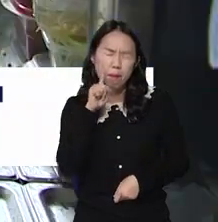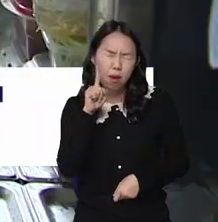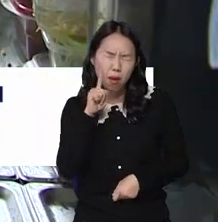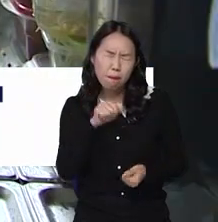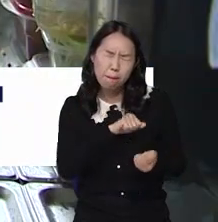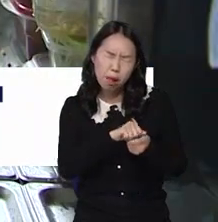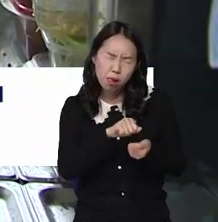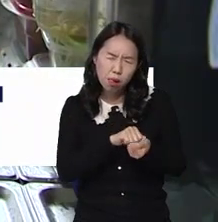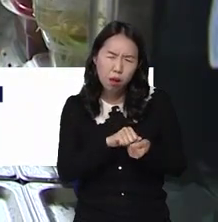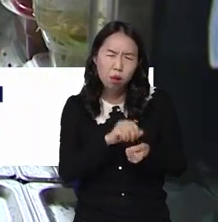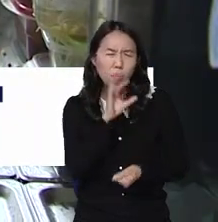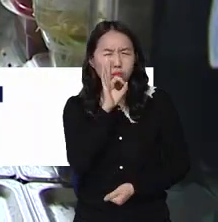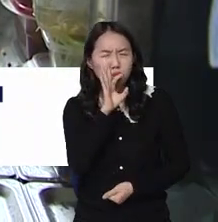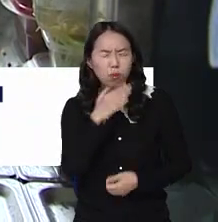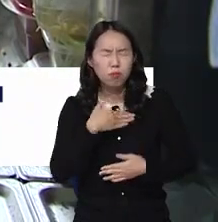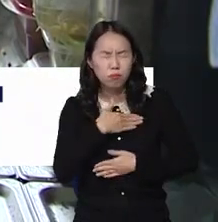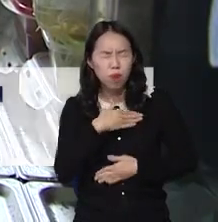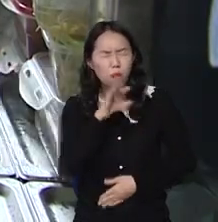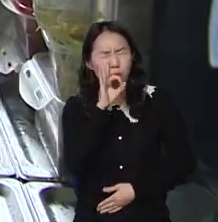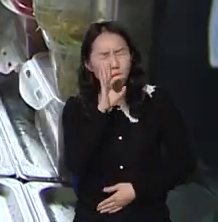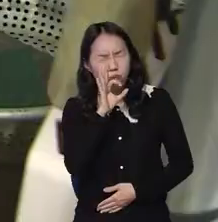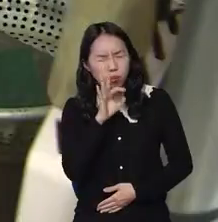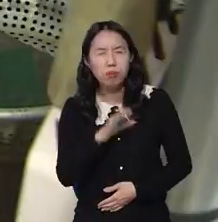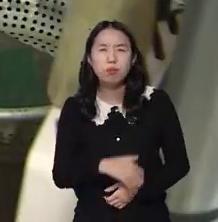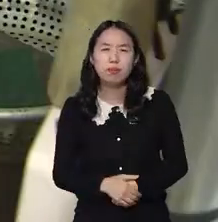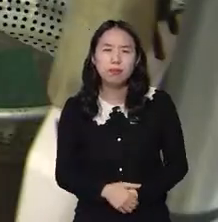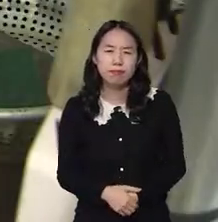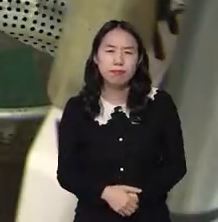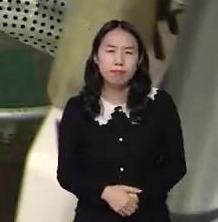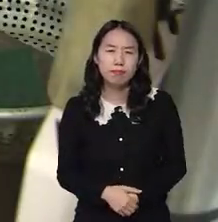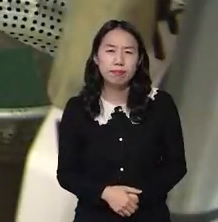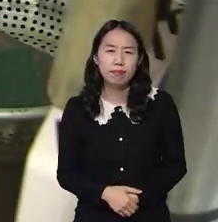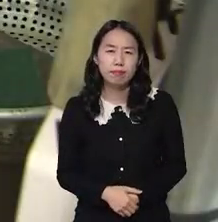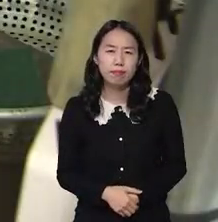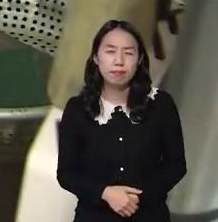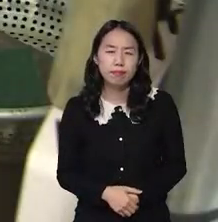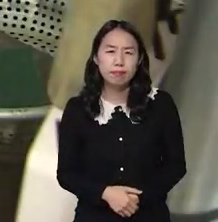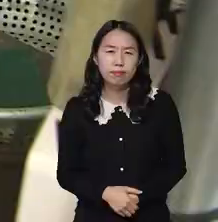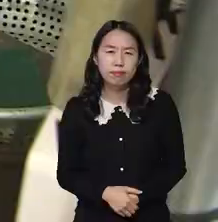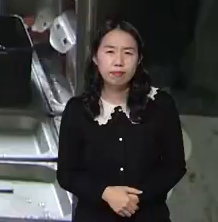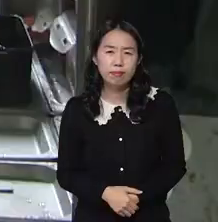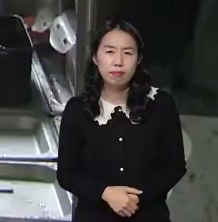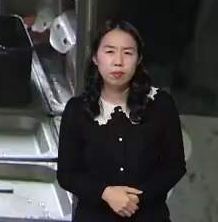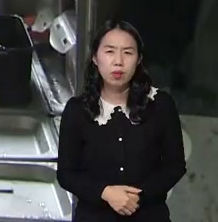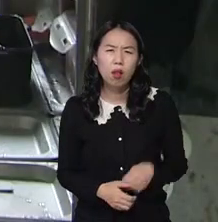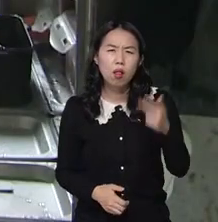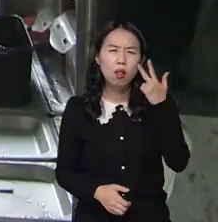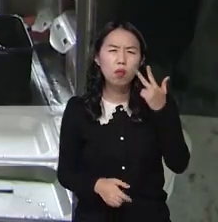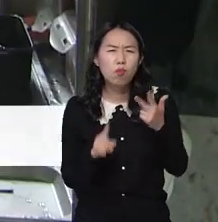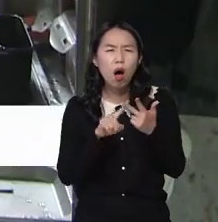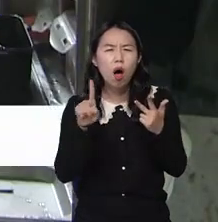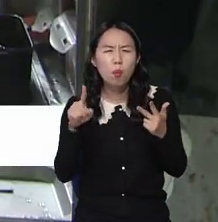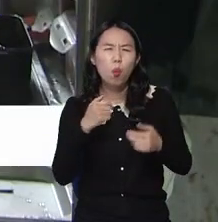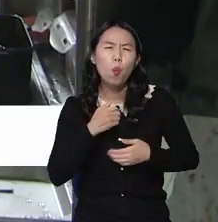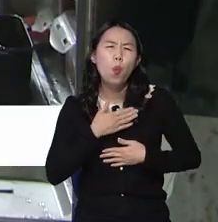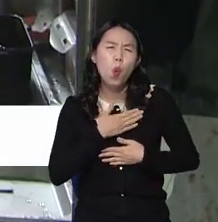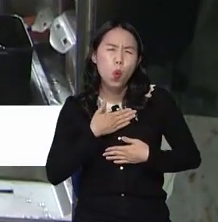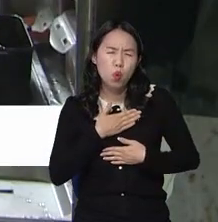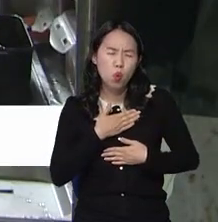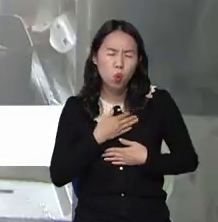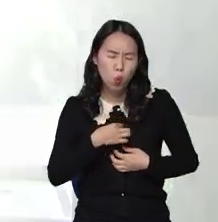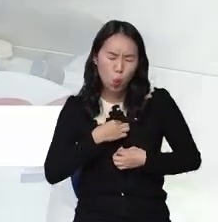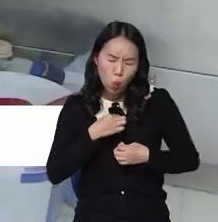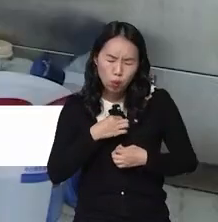하던 빨래도 샤워도 이제는 다 옛날 일이 돼버렸습니다. 일주일에 한 번 목욕을 해요. 그러면 옷에서